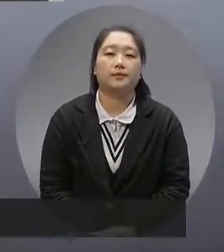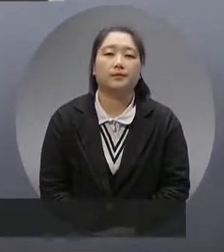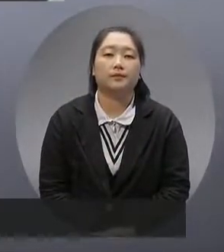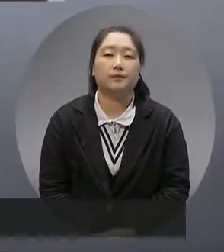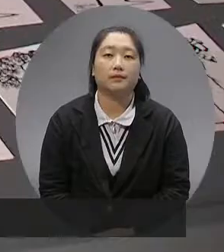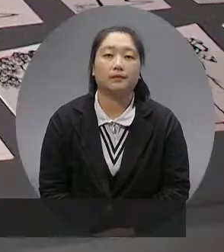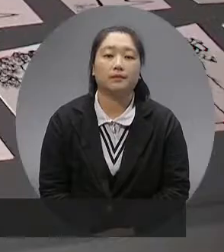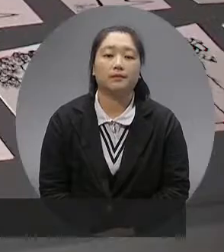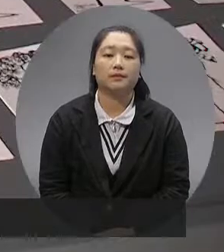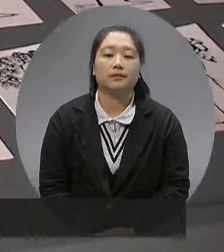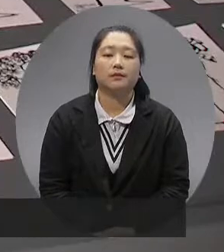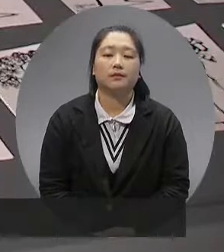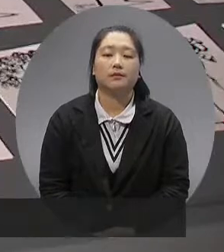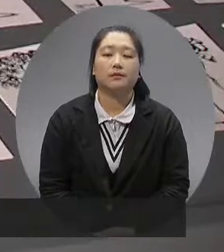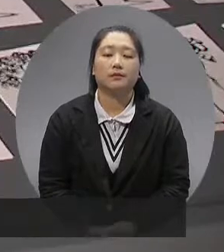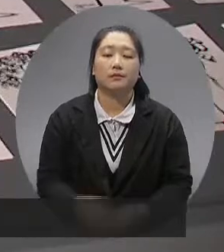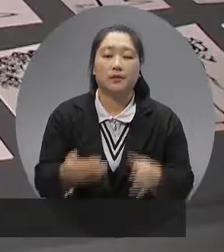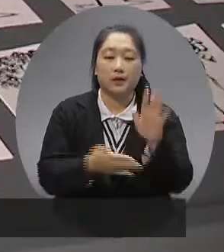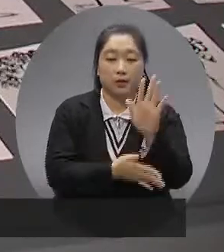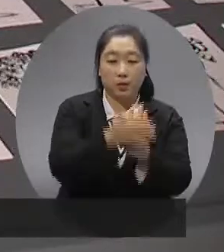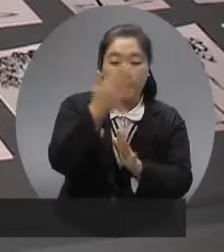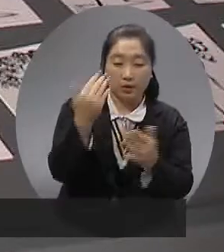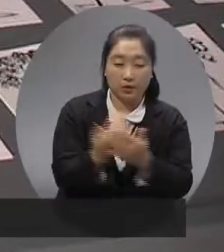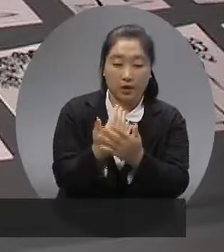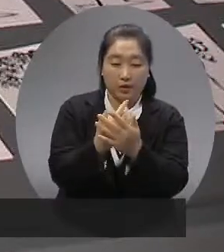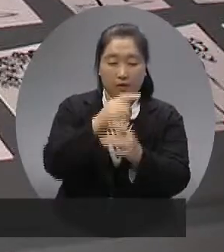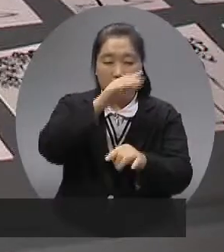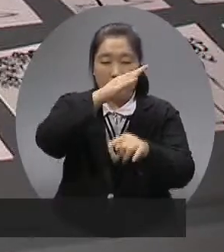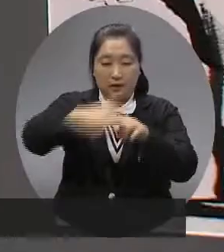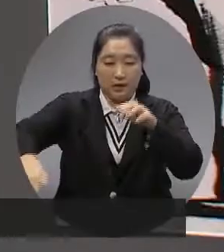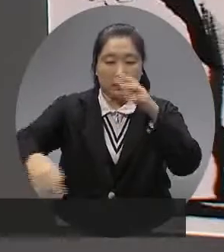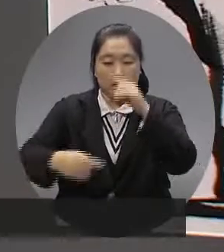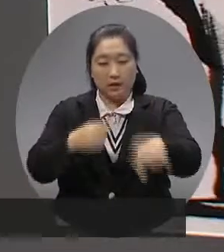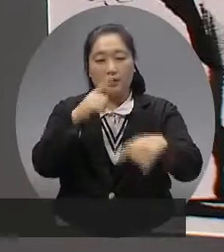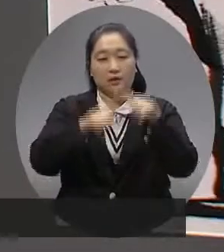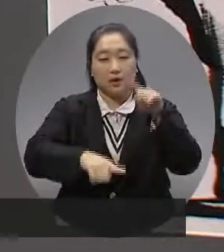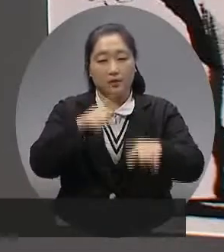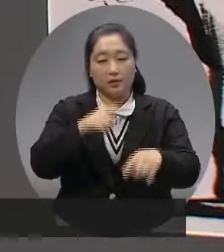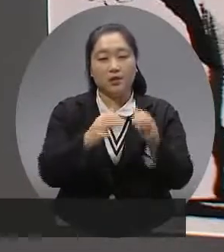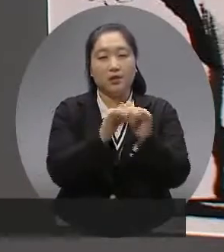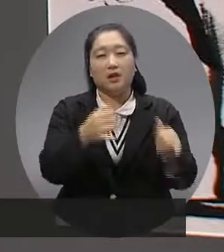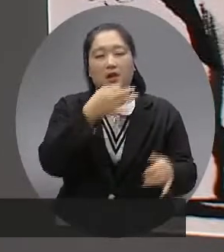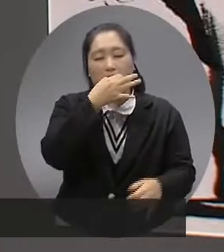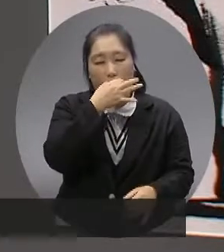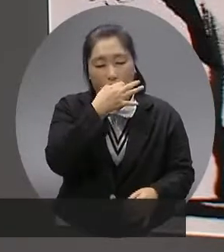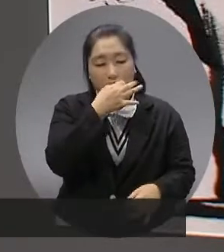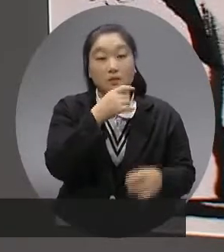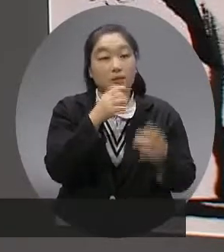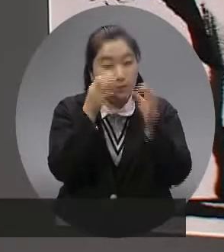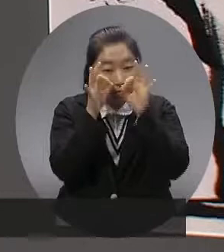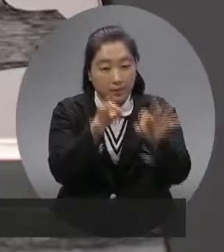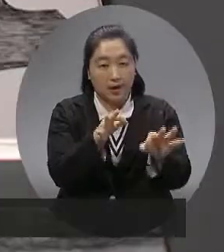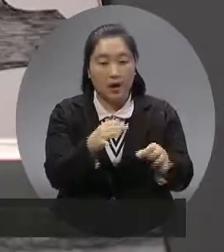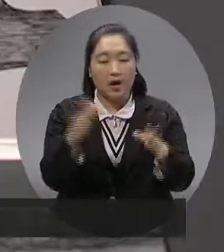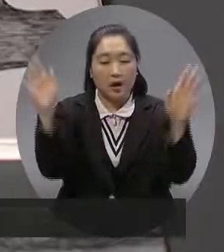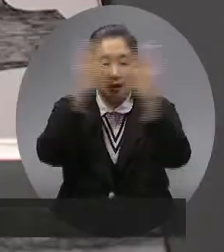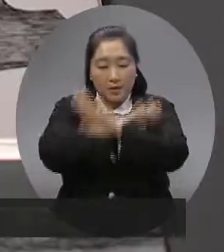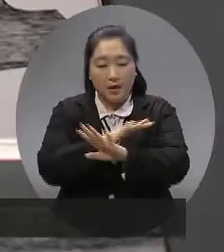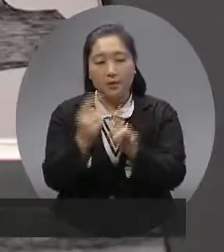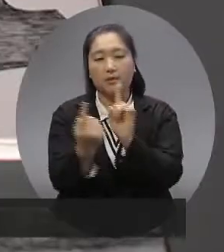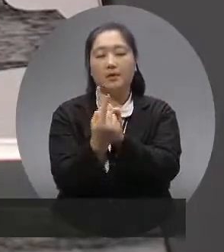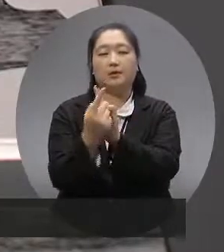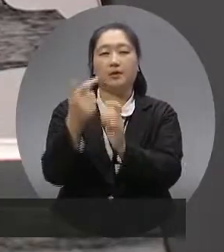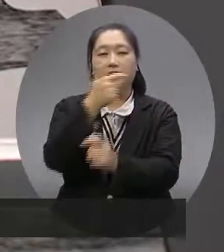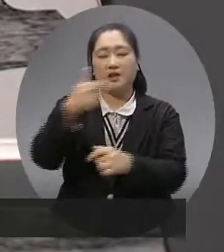거죠. 도심 개발로 잘려나간 가로수 흔적들에선 인간의 욕망을, 밤길 속 마주한